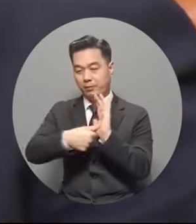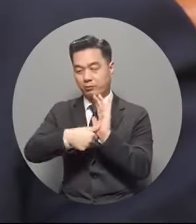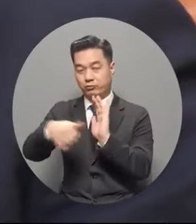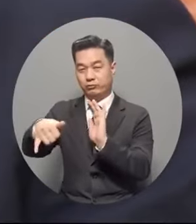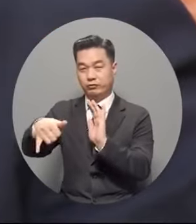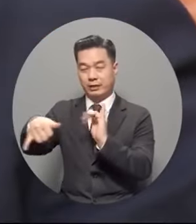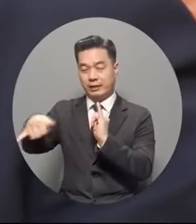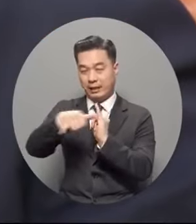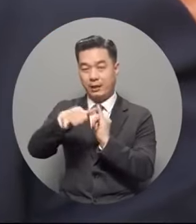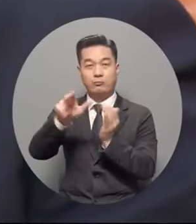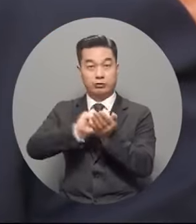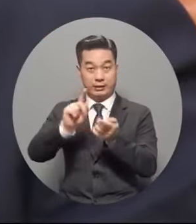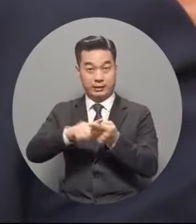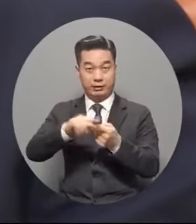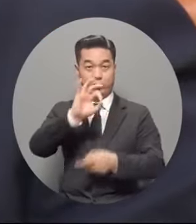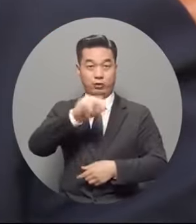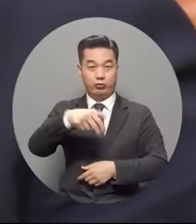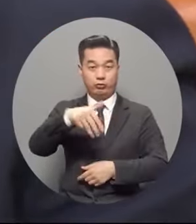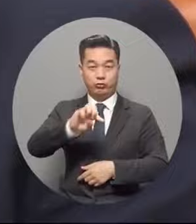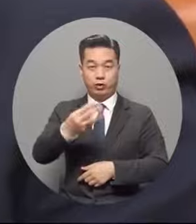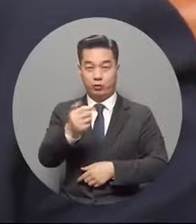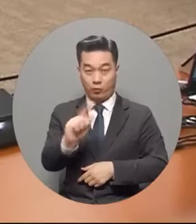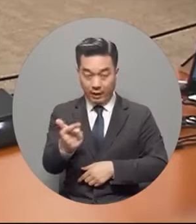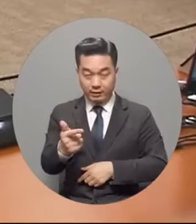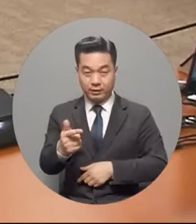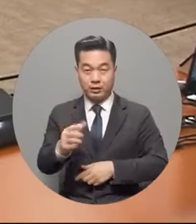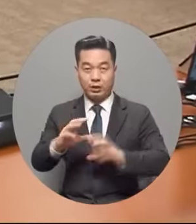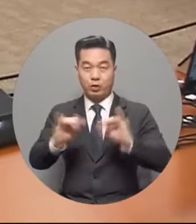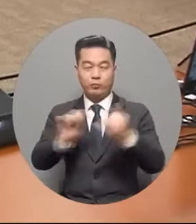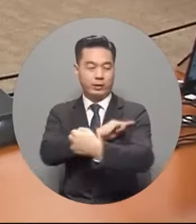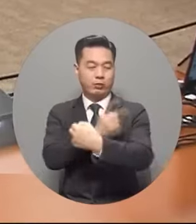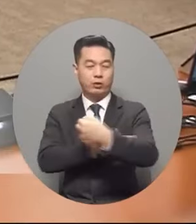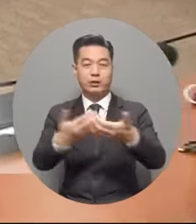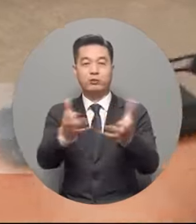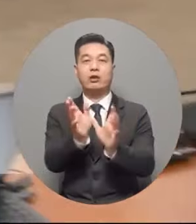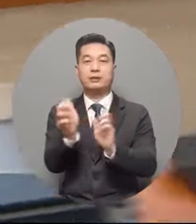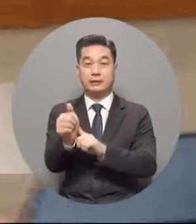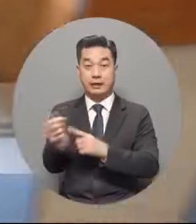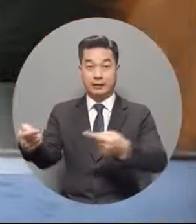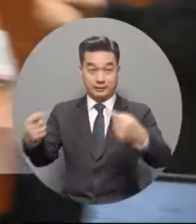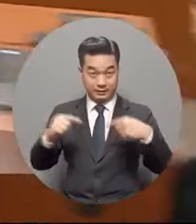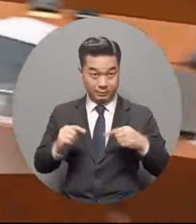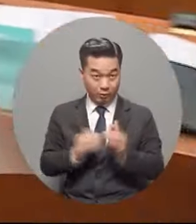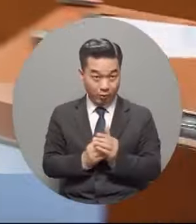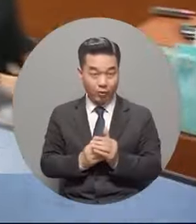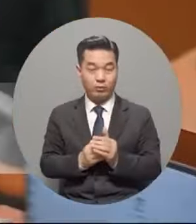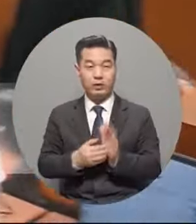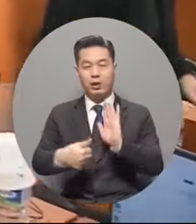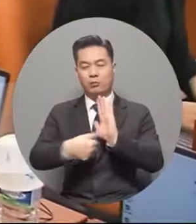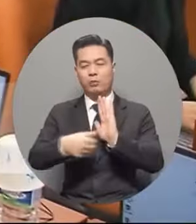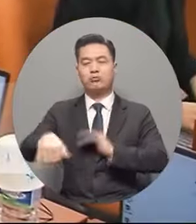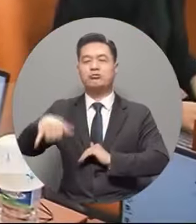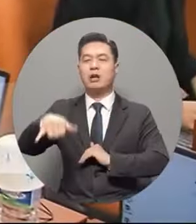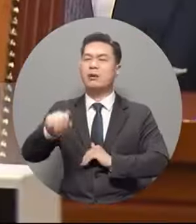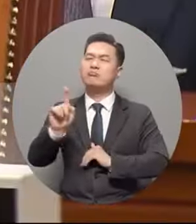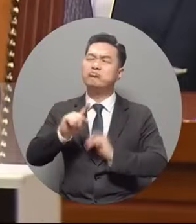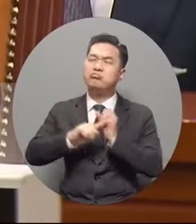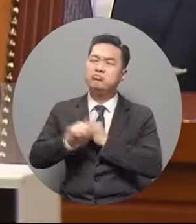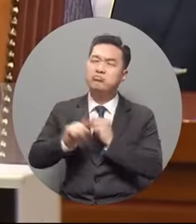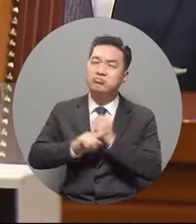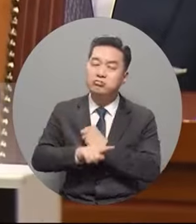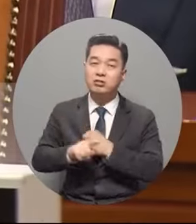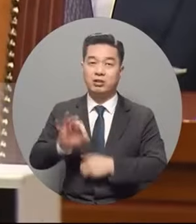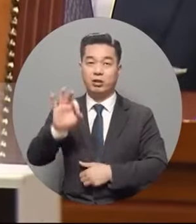유철환 국민권익위원장이 출석했습니다. 이 사건에서 명품 가방의 성격이 뭐냐는 질문이 쏟아지자